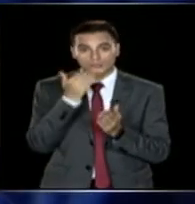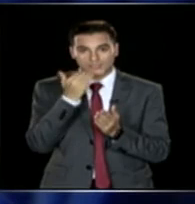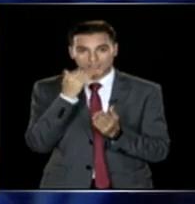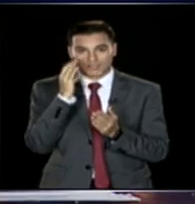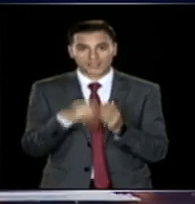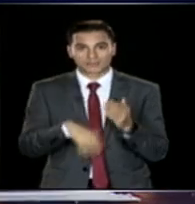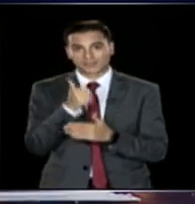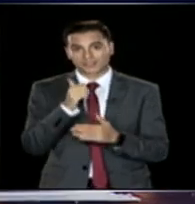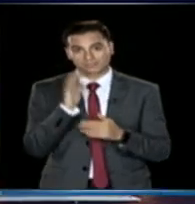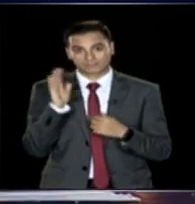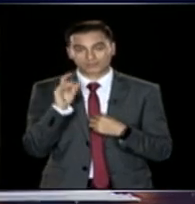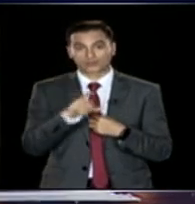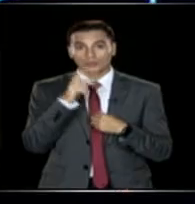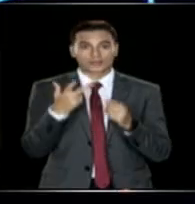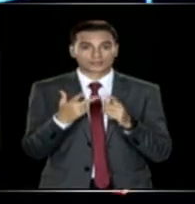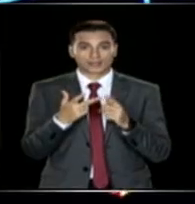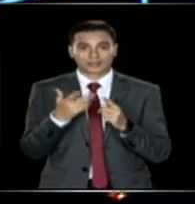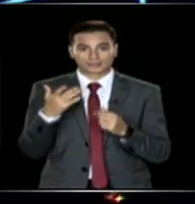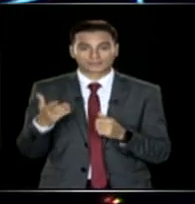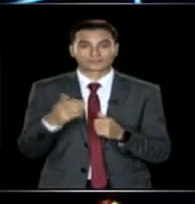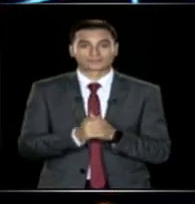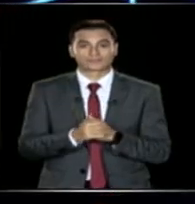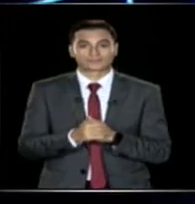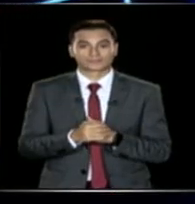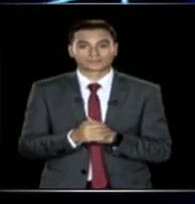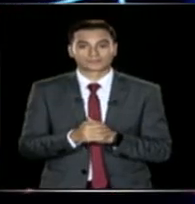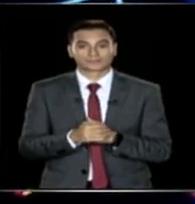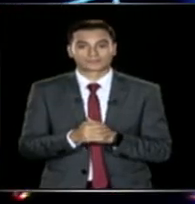الله. السؤال الثالث،